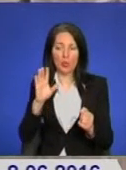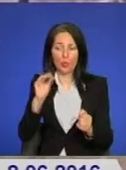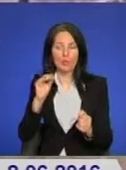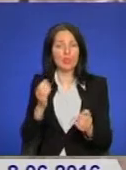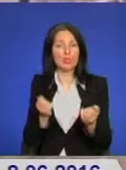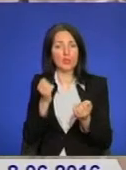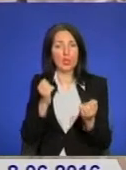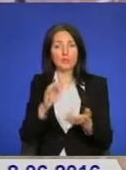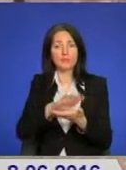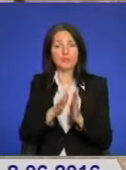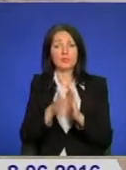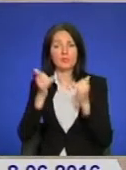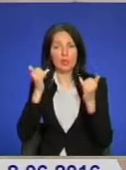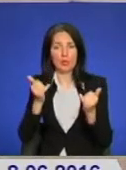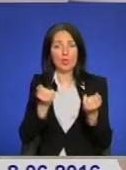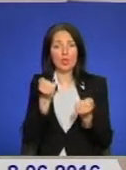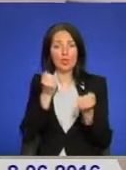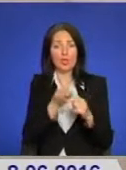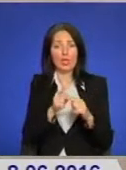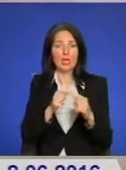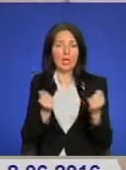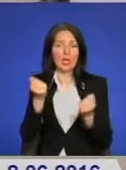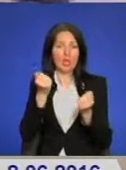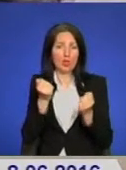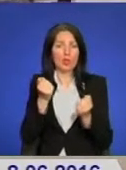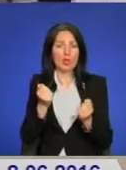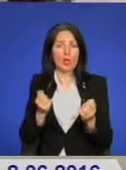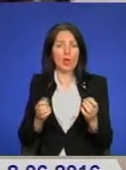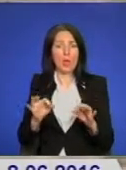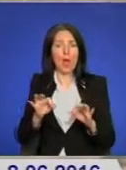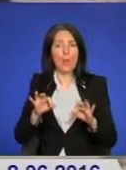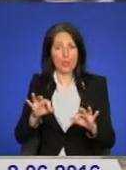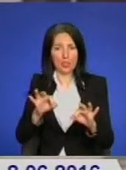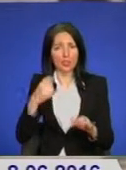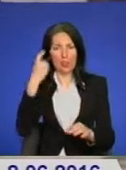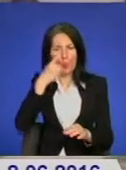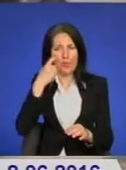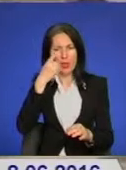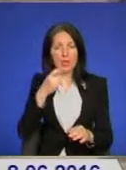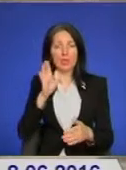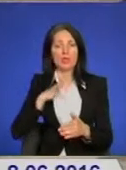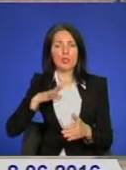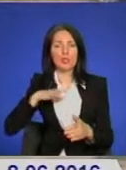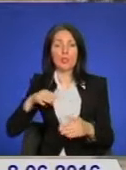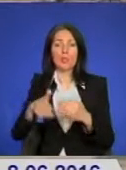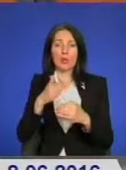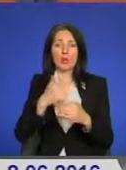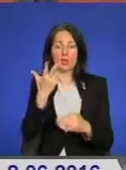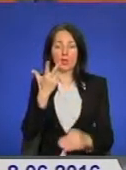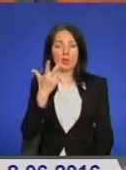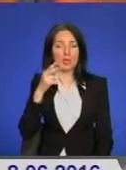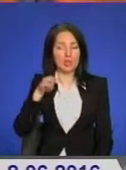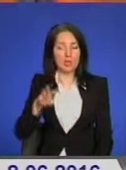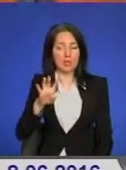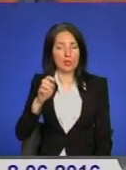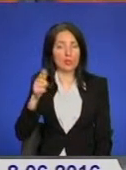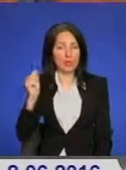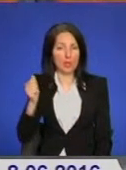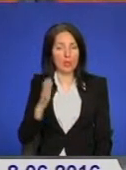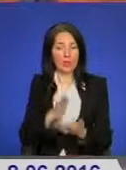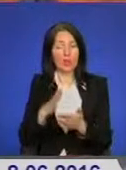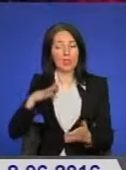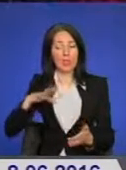впливом дії лікарських засобів заборонених, людина буде сплачувати штраф 40 600